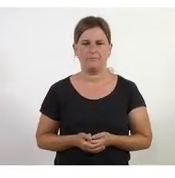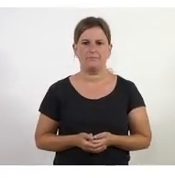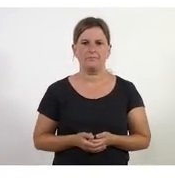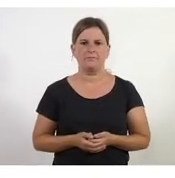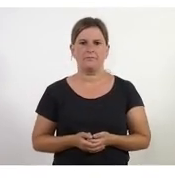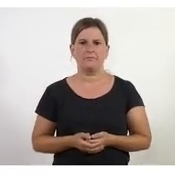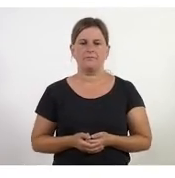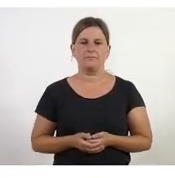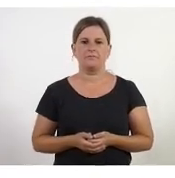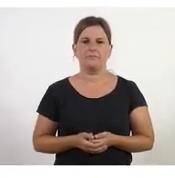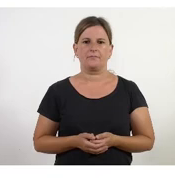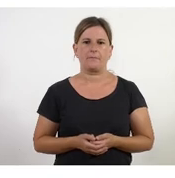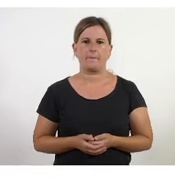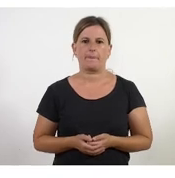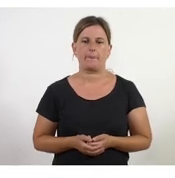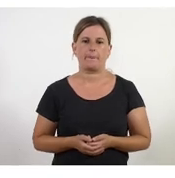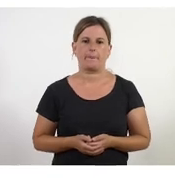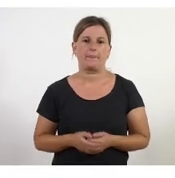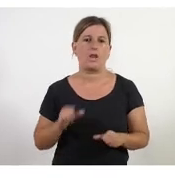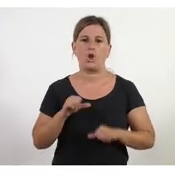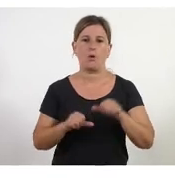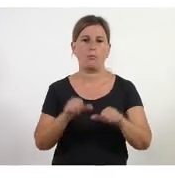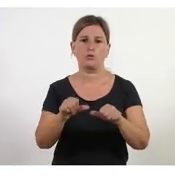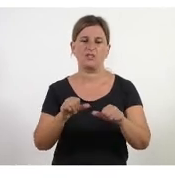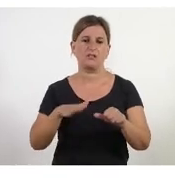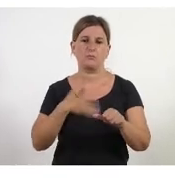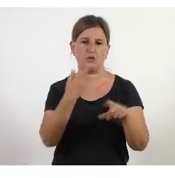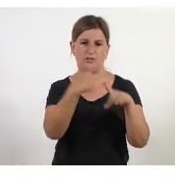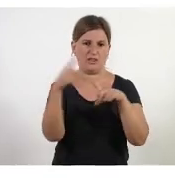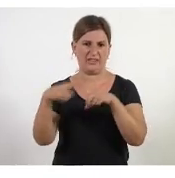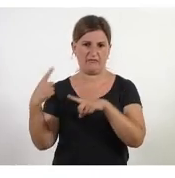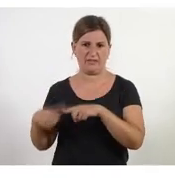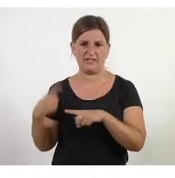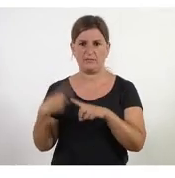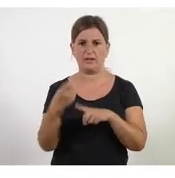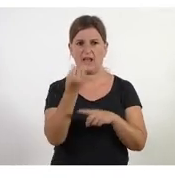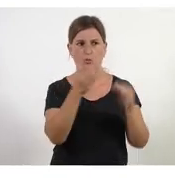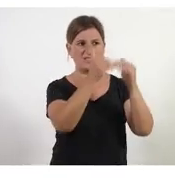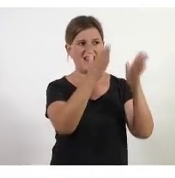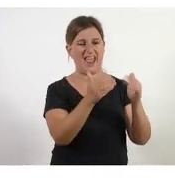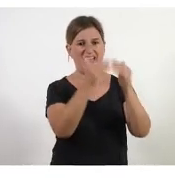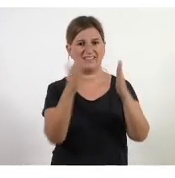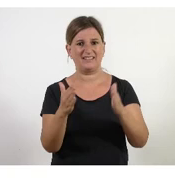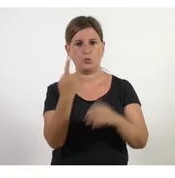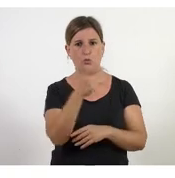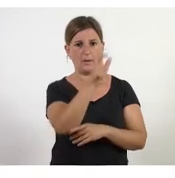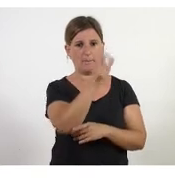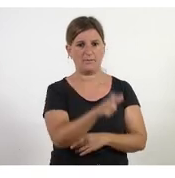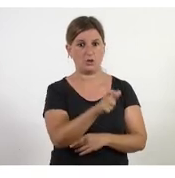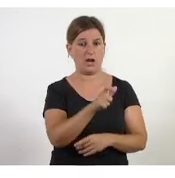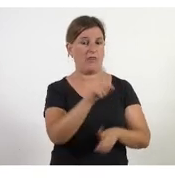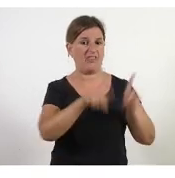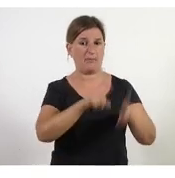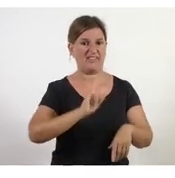El procés pot venir per diferents aspectes. Per exemple, hi ha entitats on hi ha una persona que pot ser el